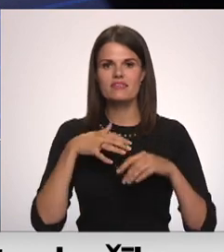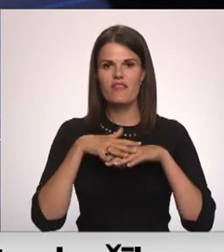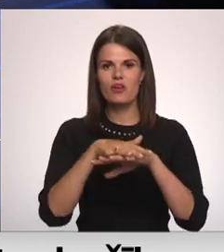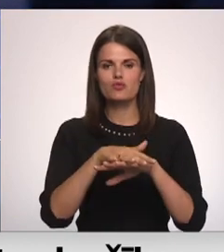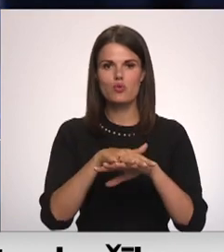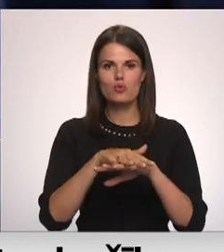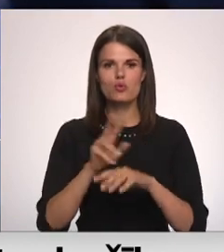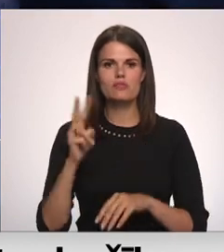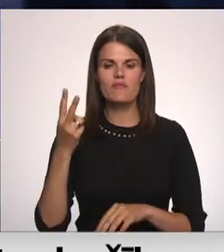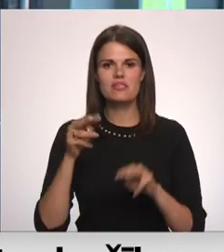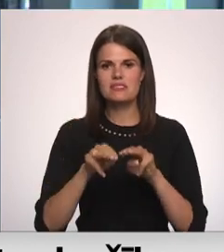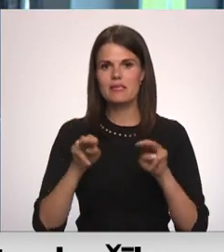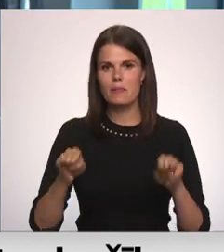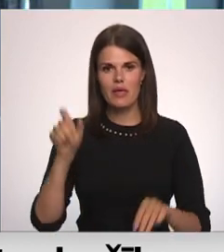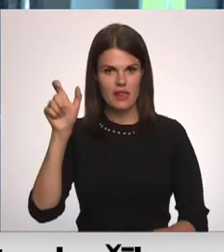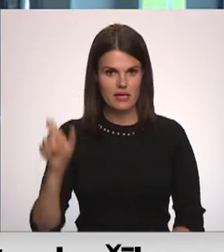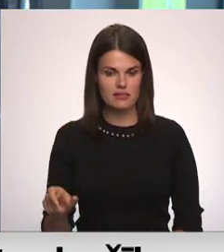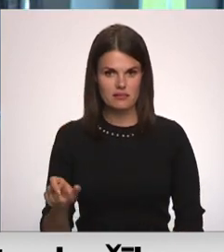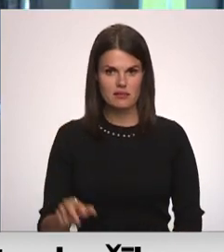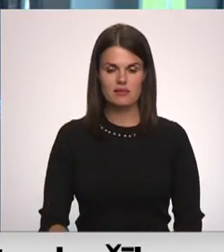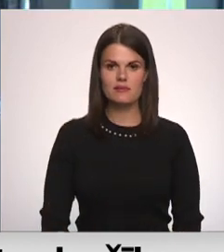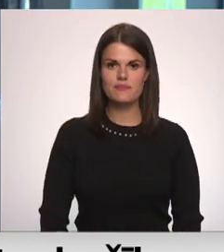viceministrs Mikolajs Vilts.